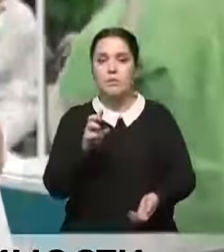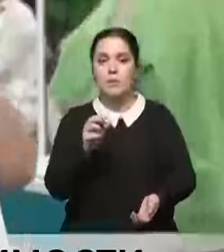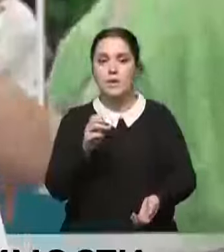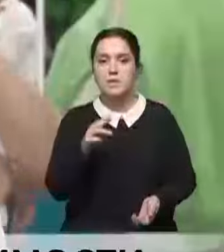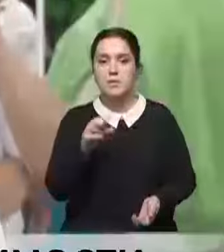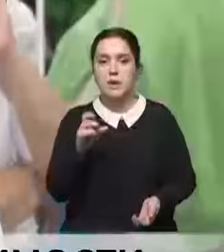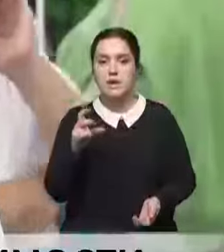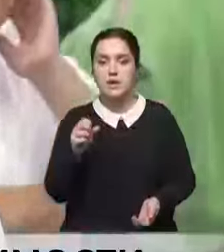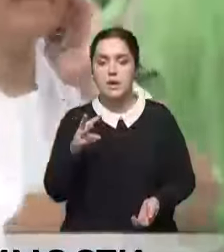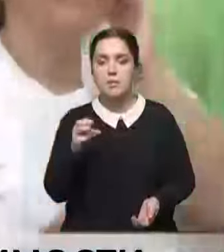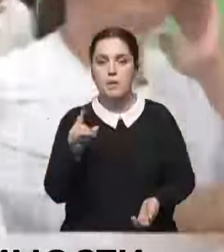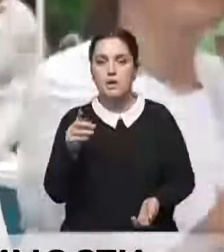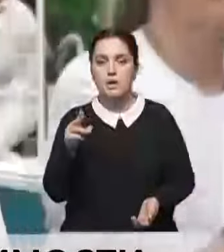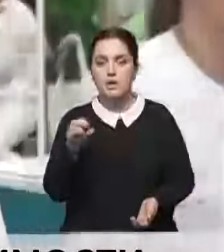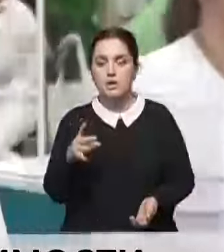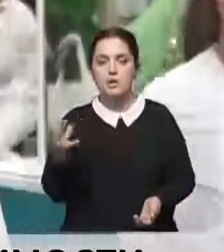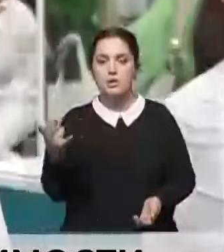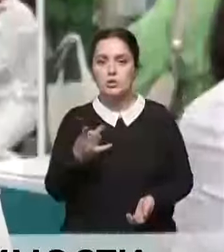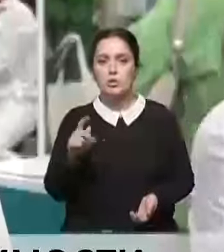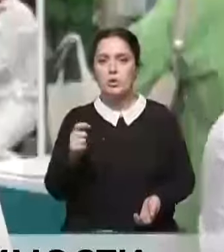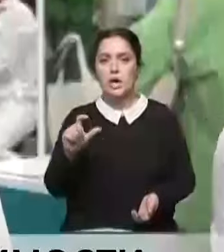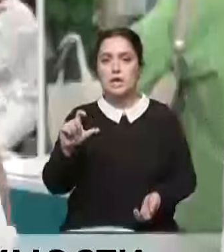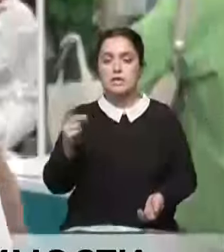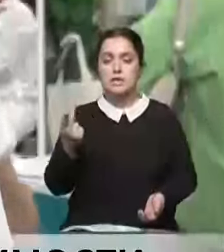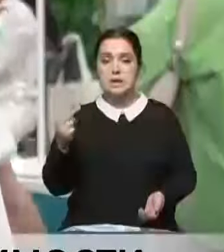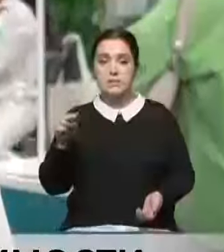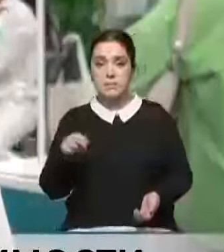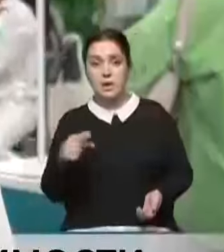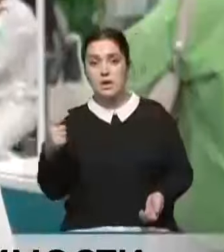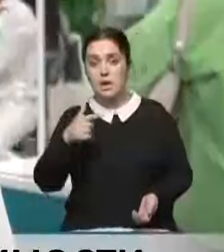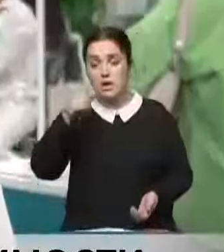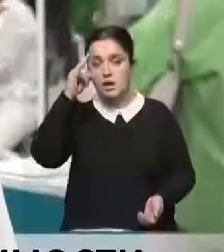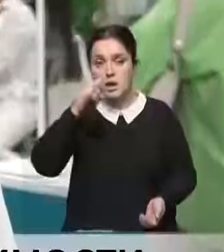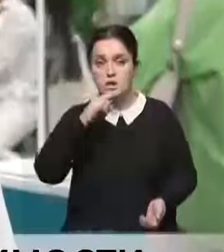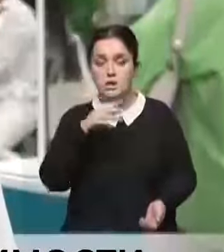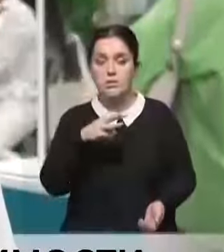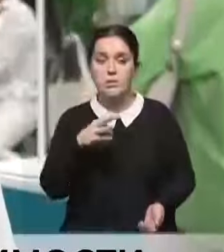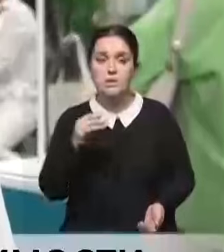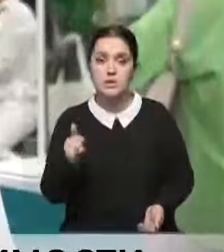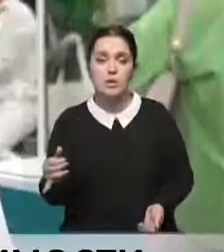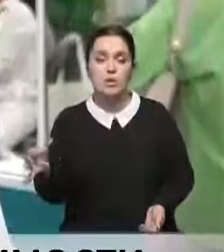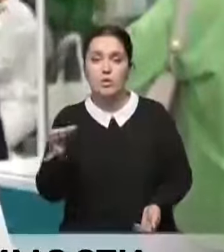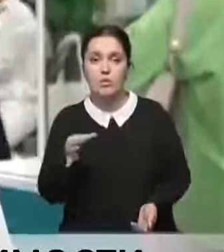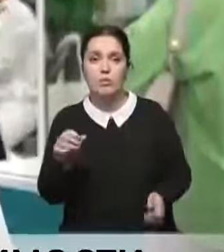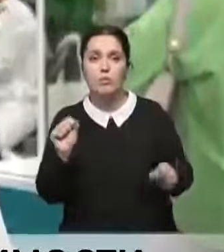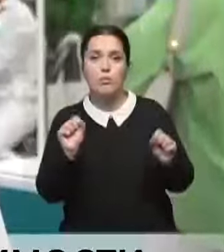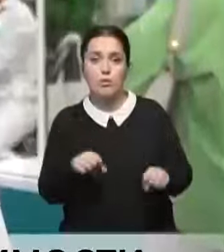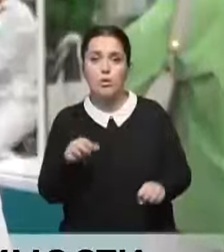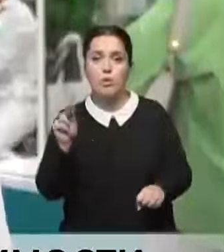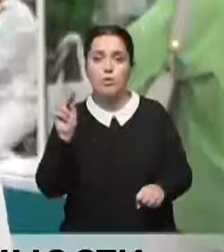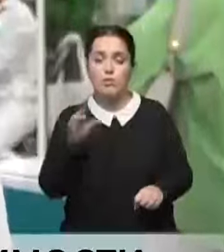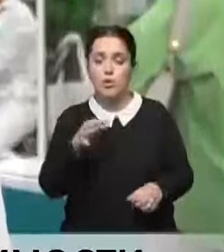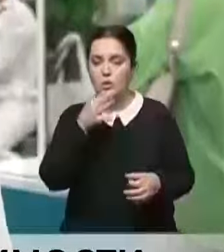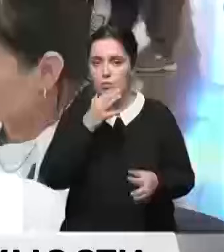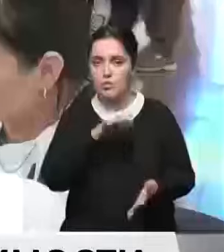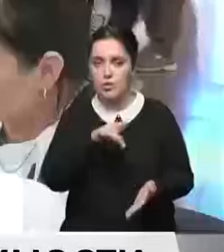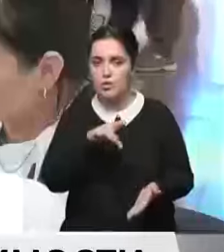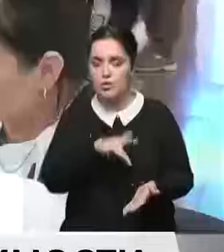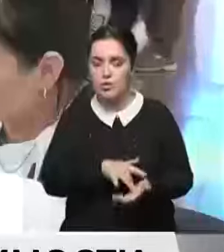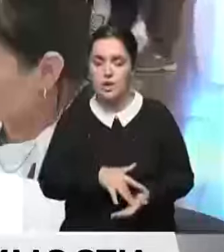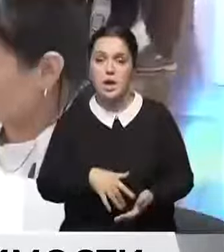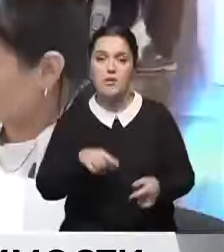Баспанамаркет. Для этого необходимо иметь ключ ЭЦП. Граждане Казахстана, в том числе и жители Мангистауской области, смогут приобрести жилье в любом городе страны.